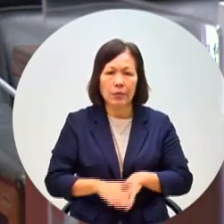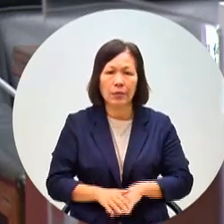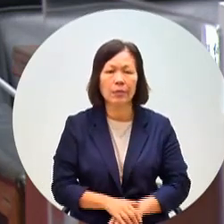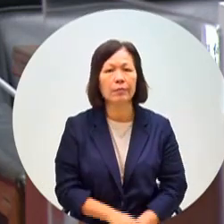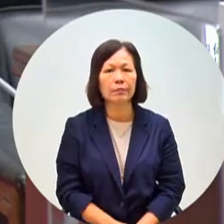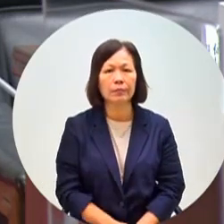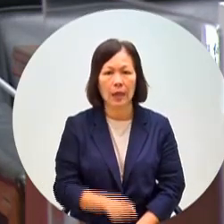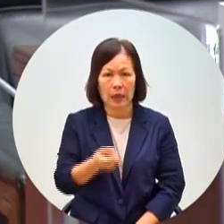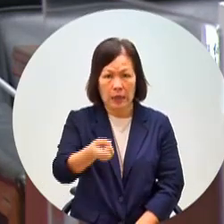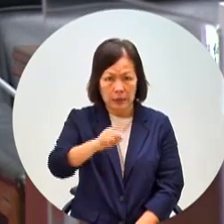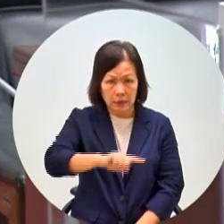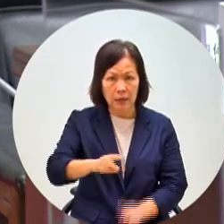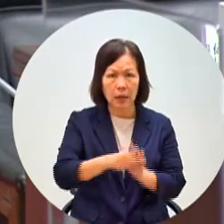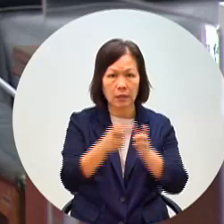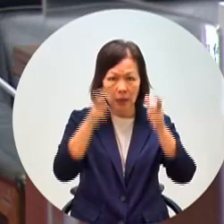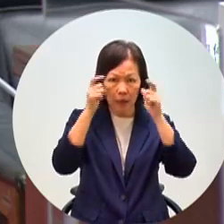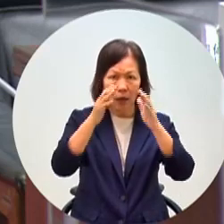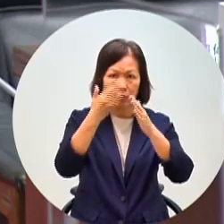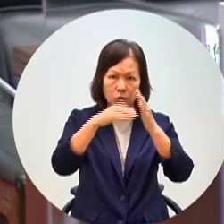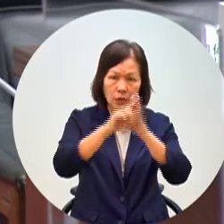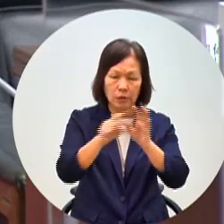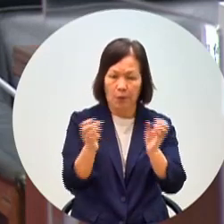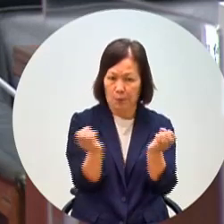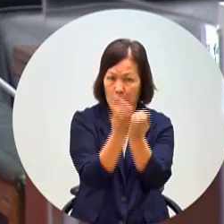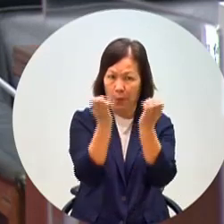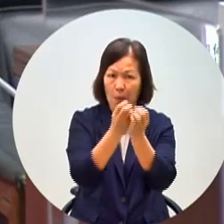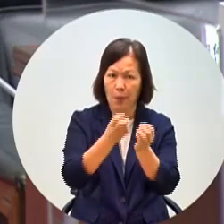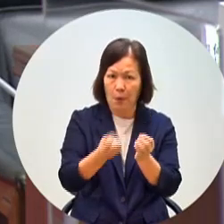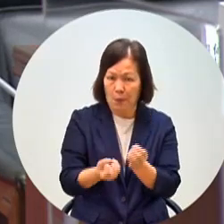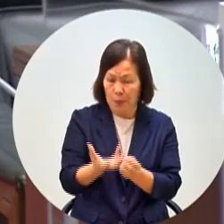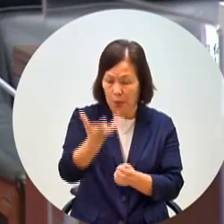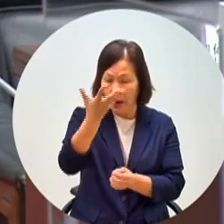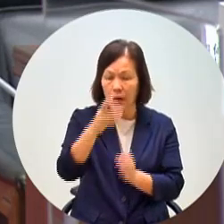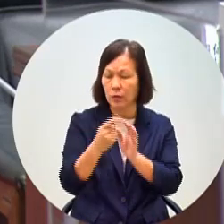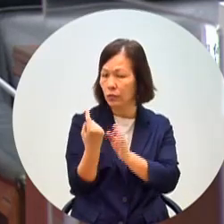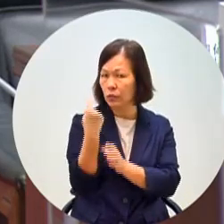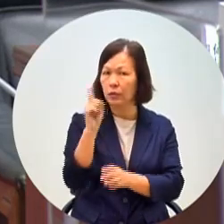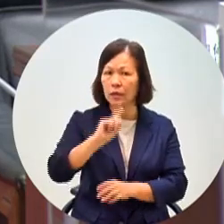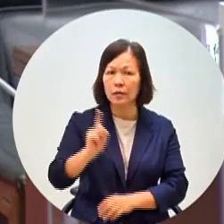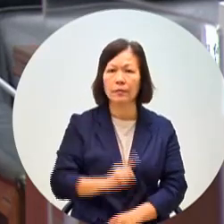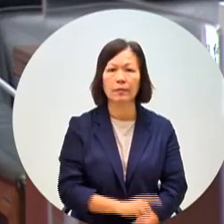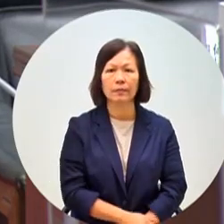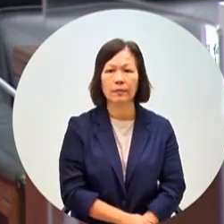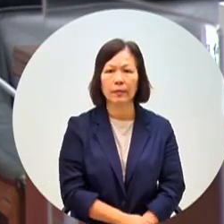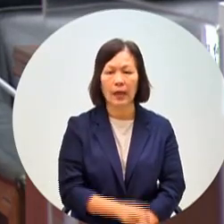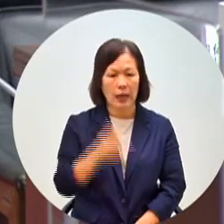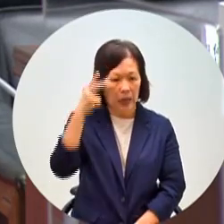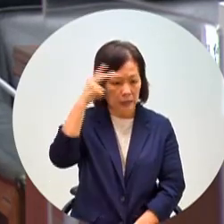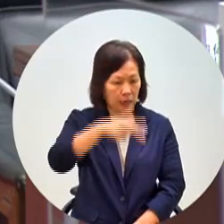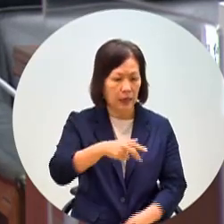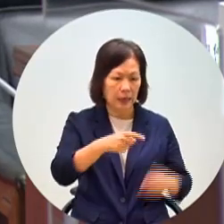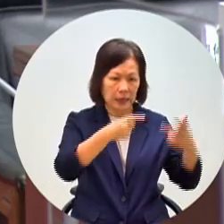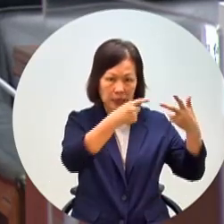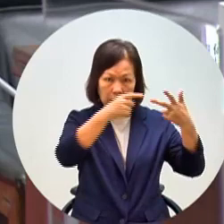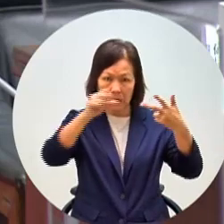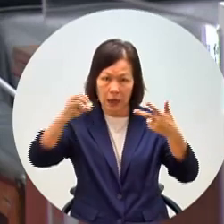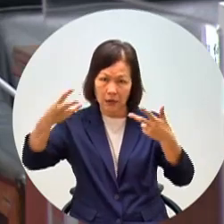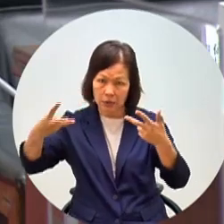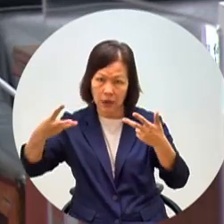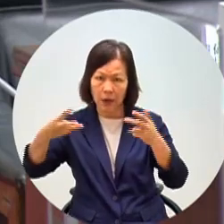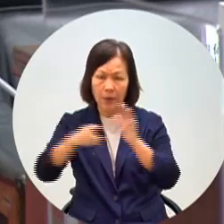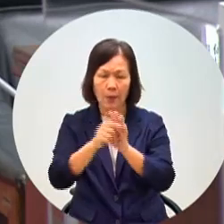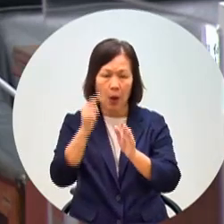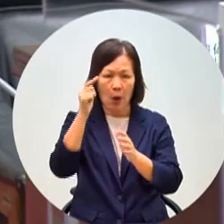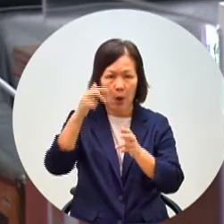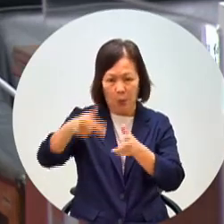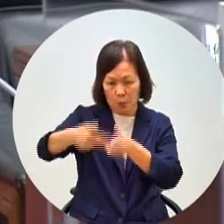接下来我们高雄校园大爆发，昨天发了一个什么，下礼拜一到礼拜三远距